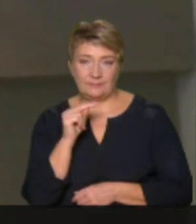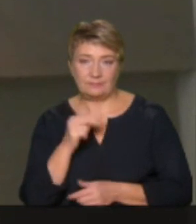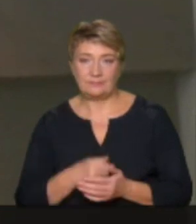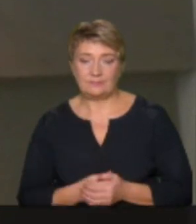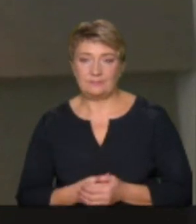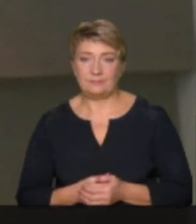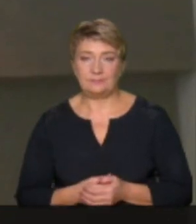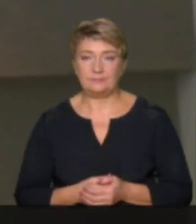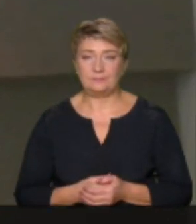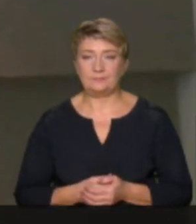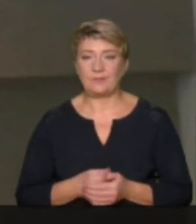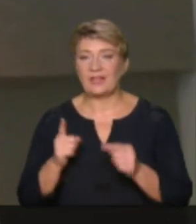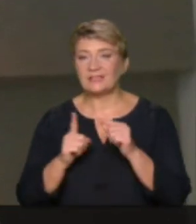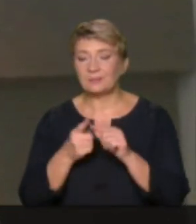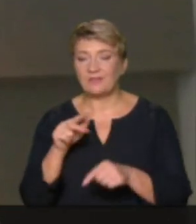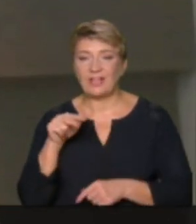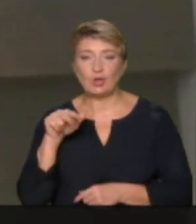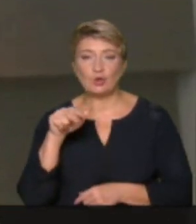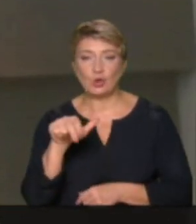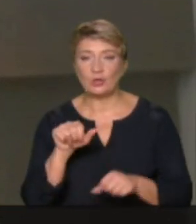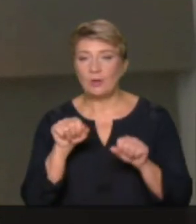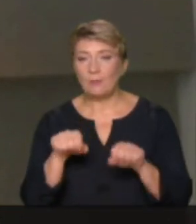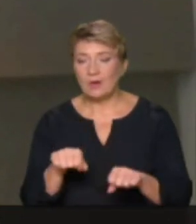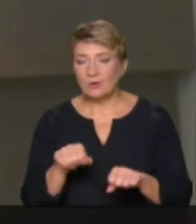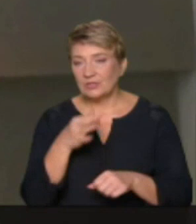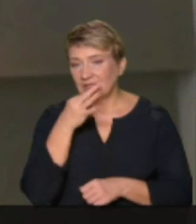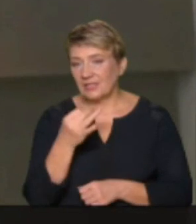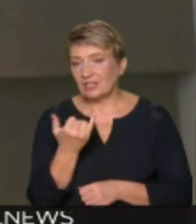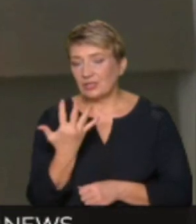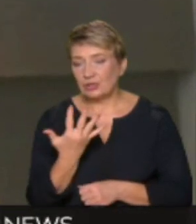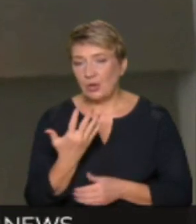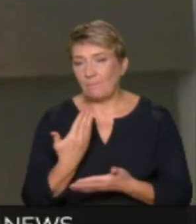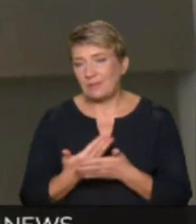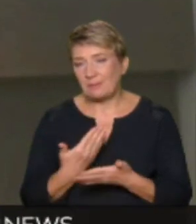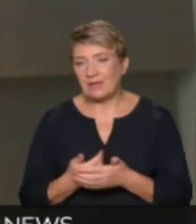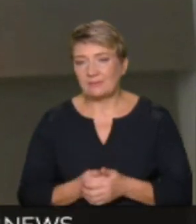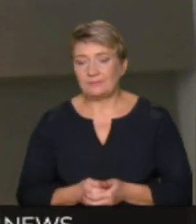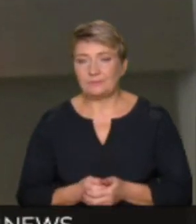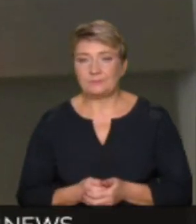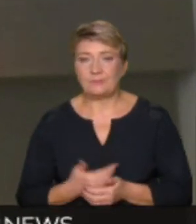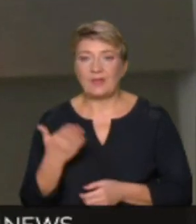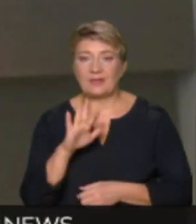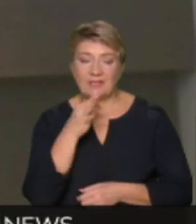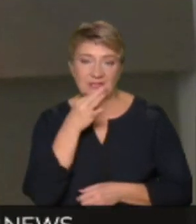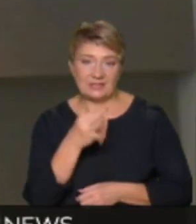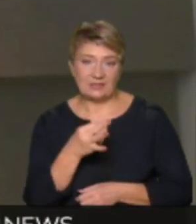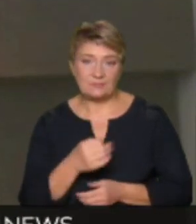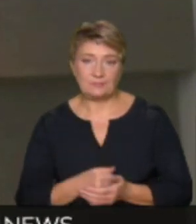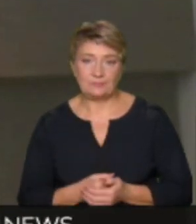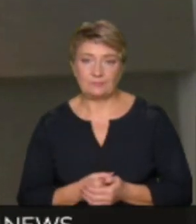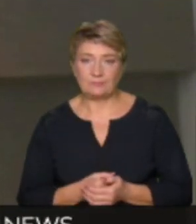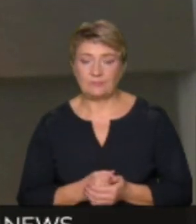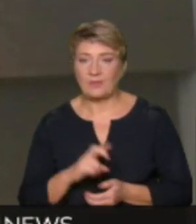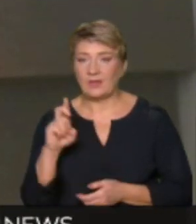это научиться сбивать дроны. Ну, я могу привести еще несколько примеров. Ну, давайте скажем, Буча.